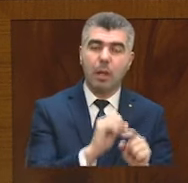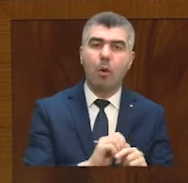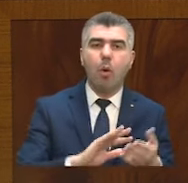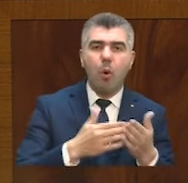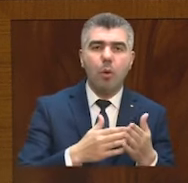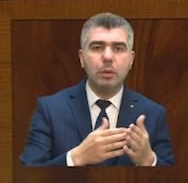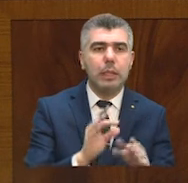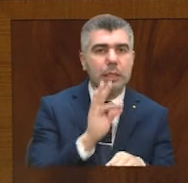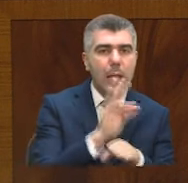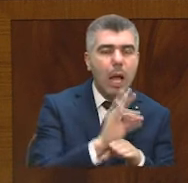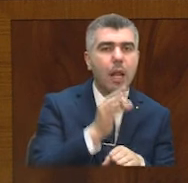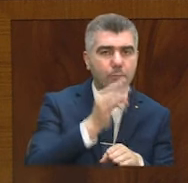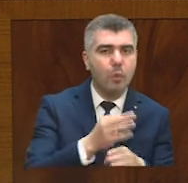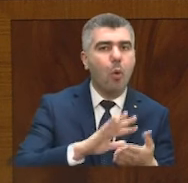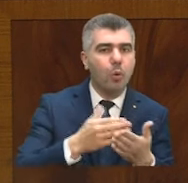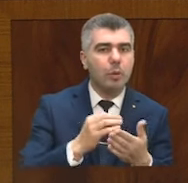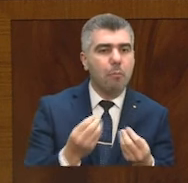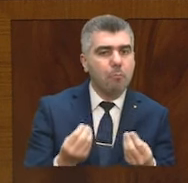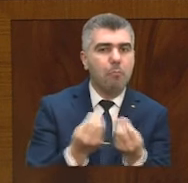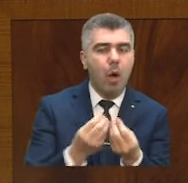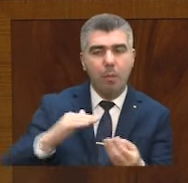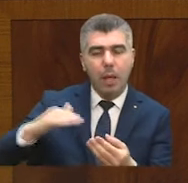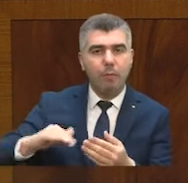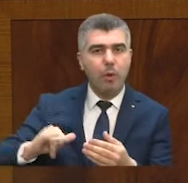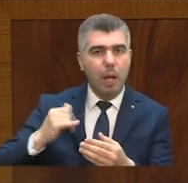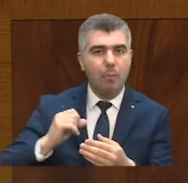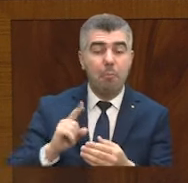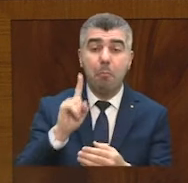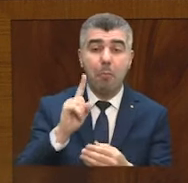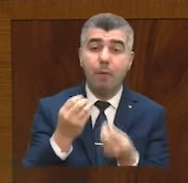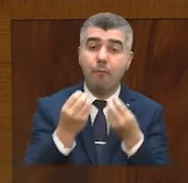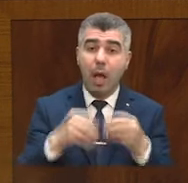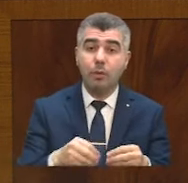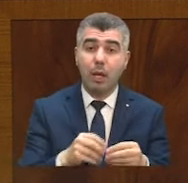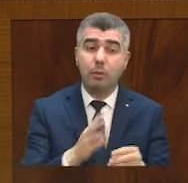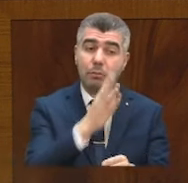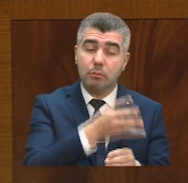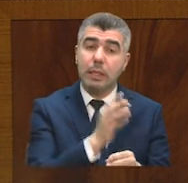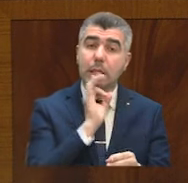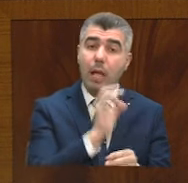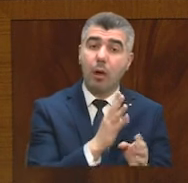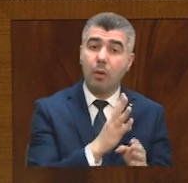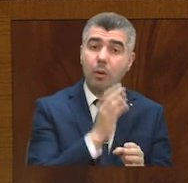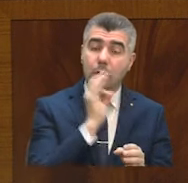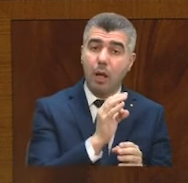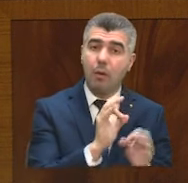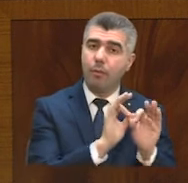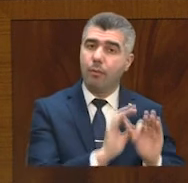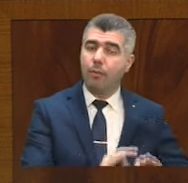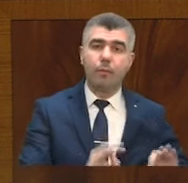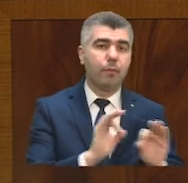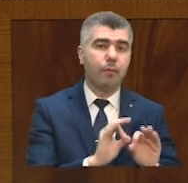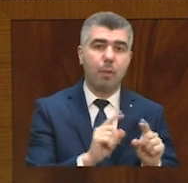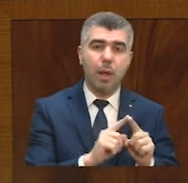العمليه التعليميه التعلميه الى جانب التلميذ ولكن ان تعلقوا الفشل عليه كانت النقطه المقتل التي مهدت لمسلسل من